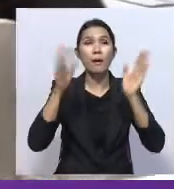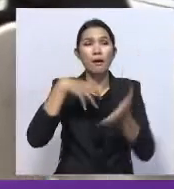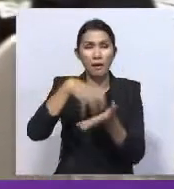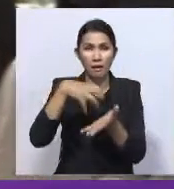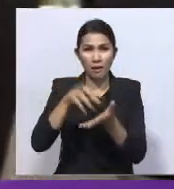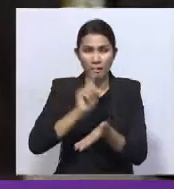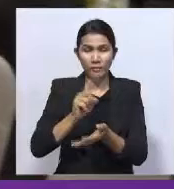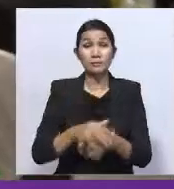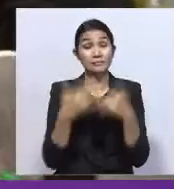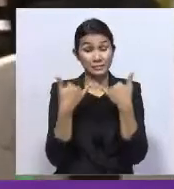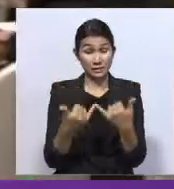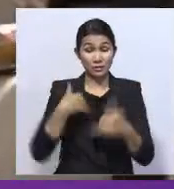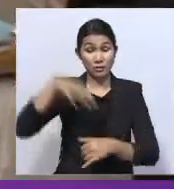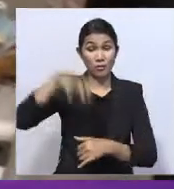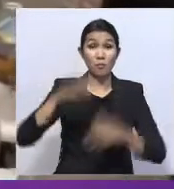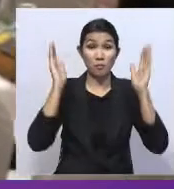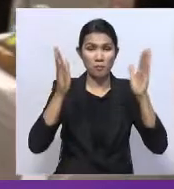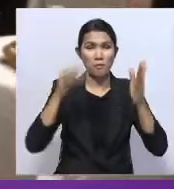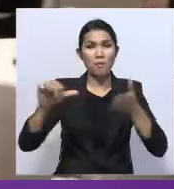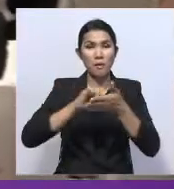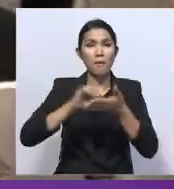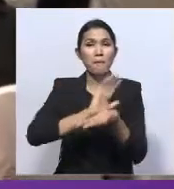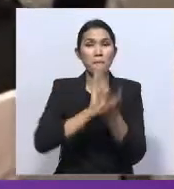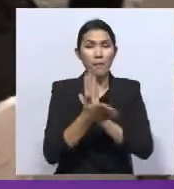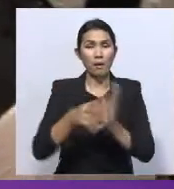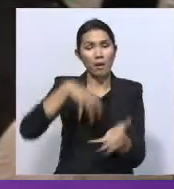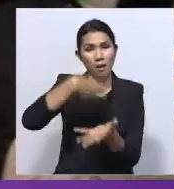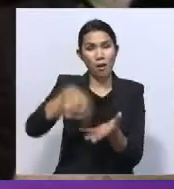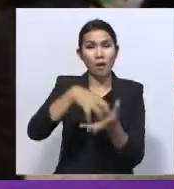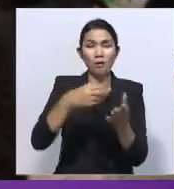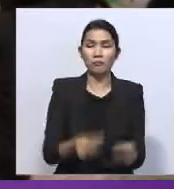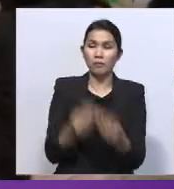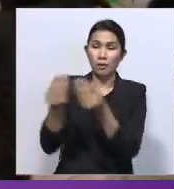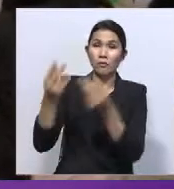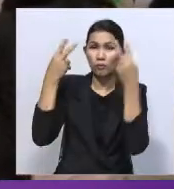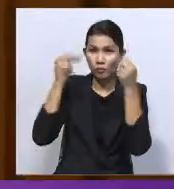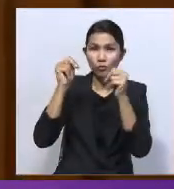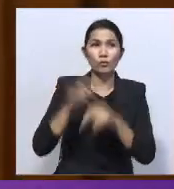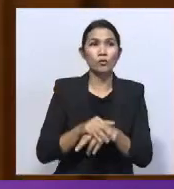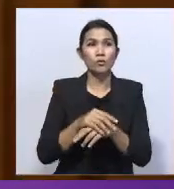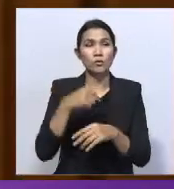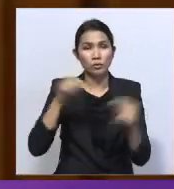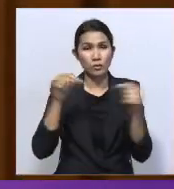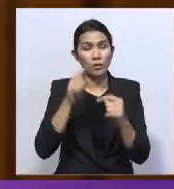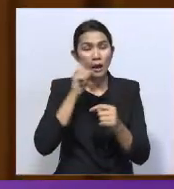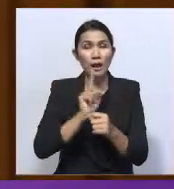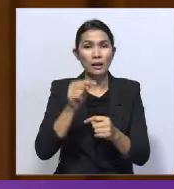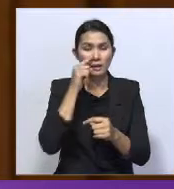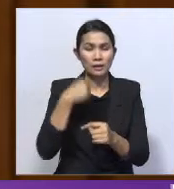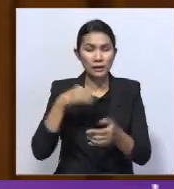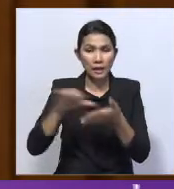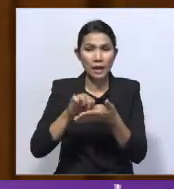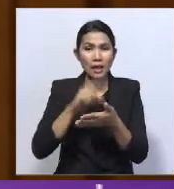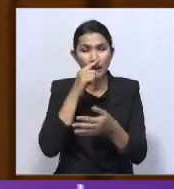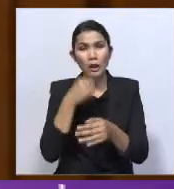กล่าวว่าปัจจุบันกรมประชาสัมพันธ์ปรับเปลี่ยนรูปแบบการรายงานต่อนายกรัฐมนตรีโดยนำเทคโนโลยีมาปรับใช้เป็น